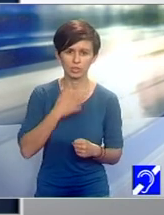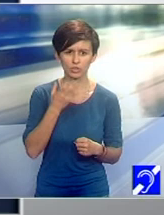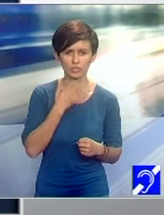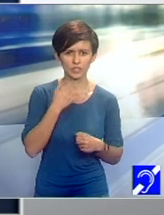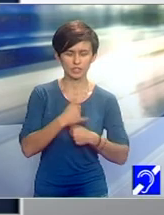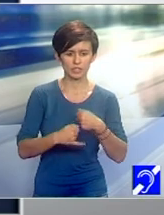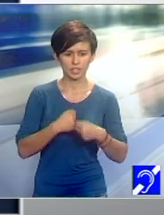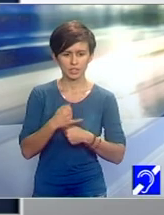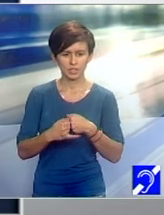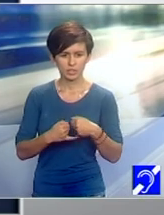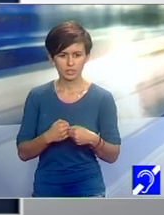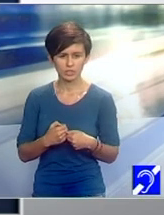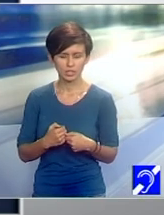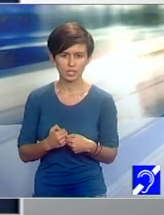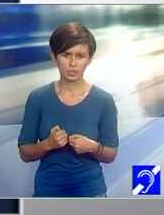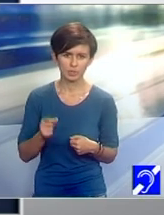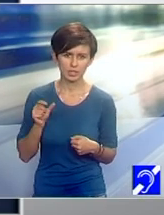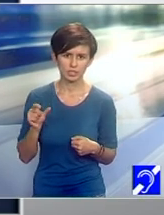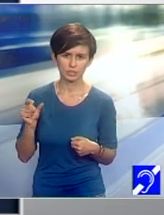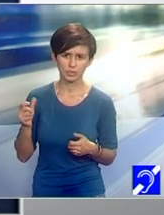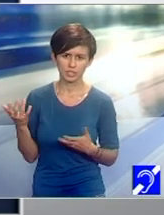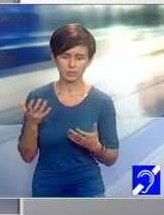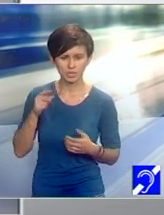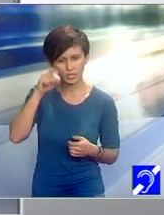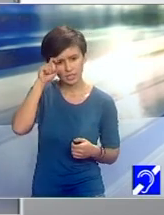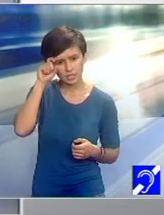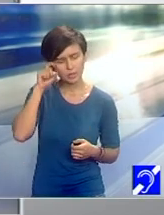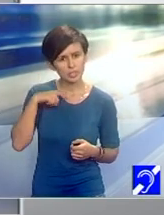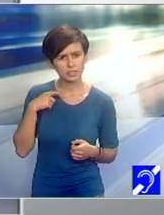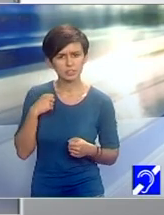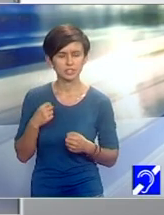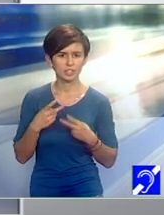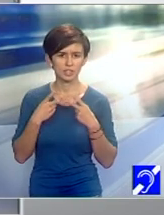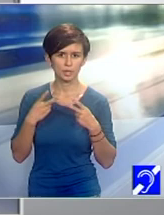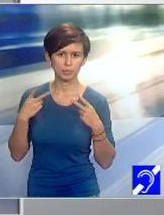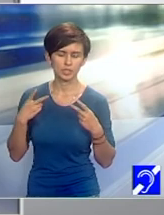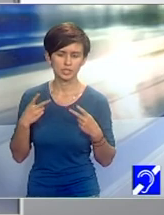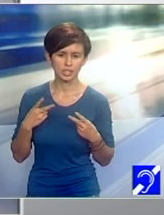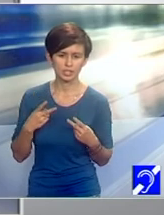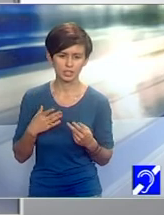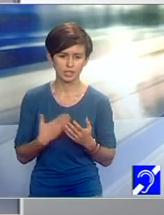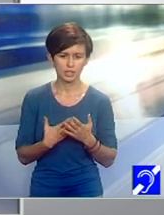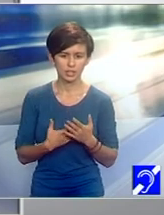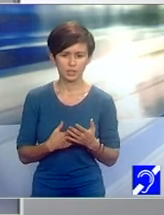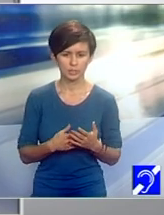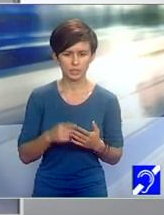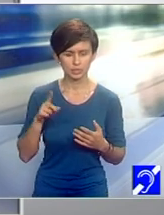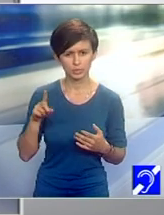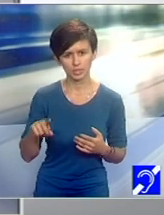pe tematicile pe care le considerăm noi cele mai importante, chiar cele mai arzătoare pentru linia